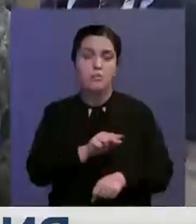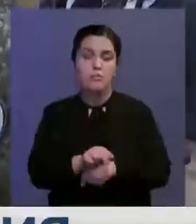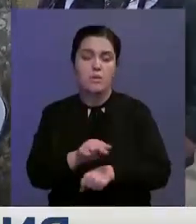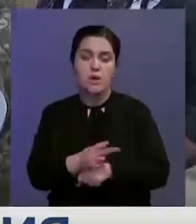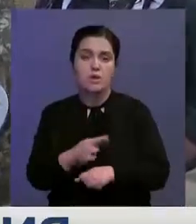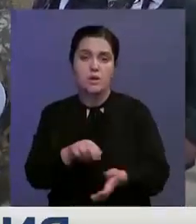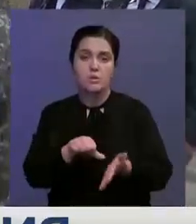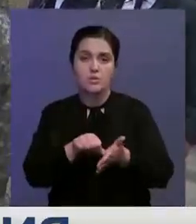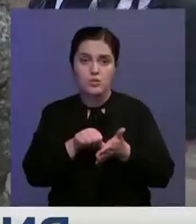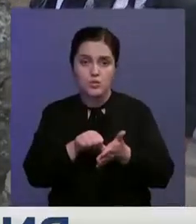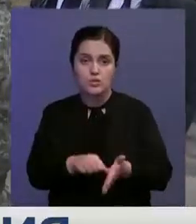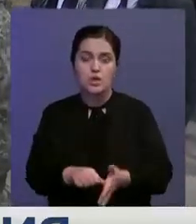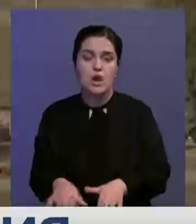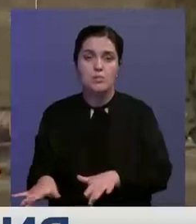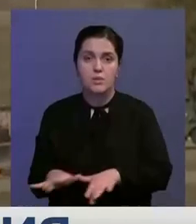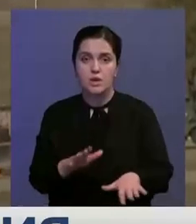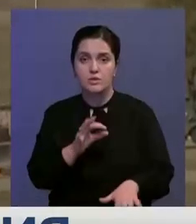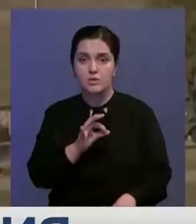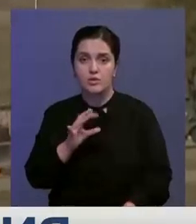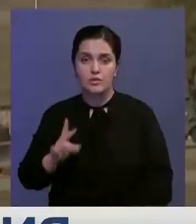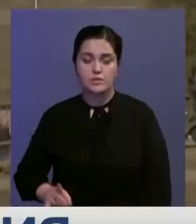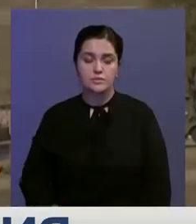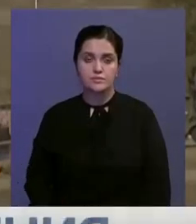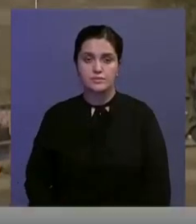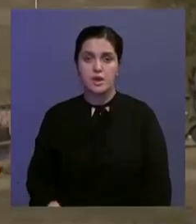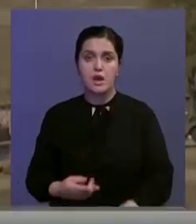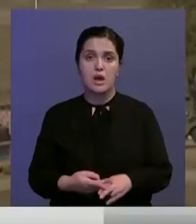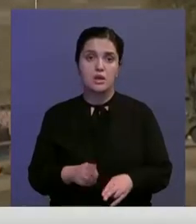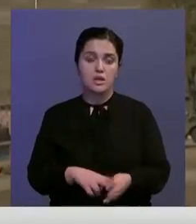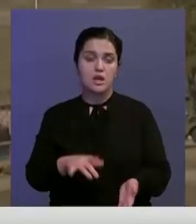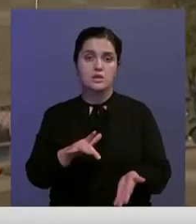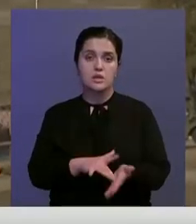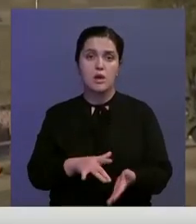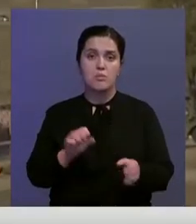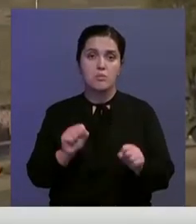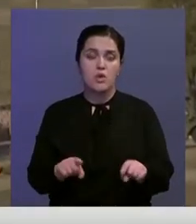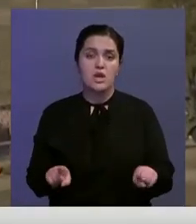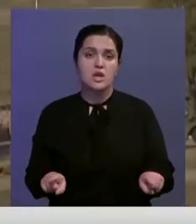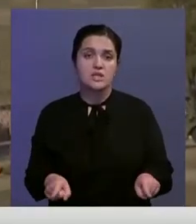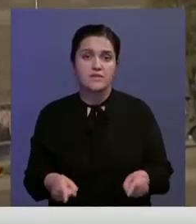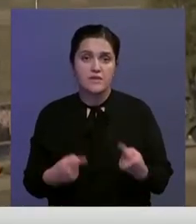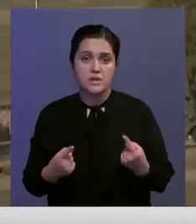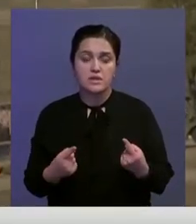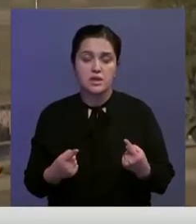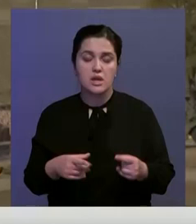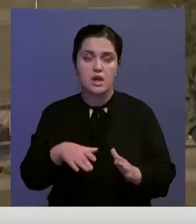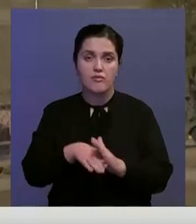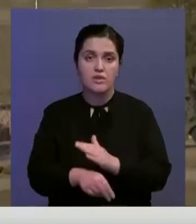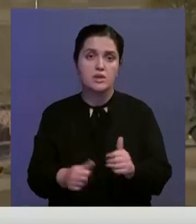для участия в операциях ООН. Этот центр в дальнейшем она может развиваться и охватить